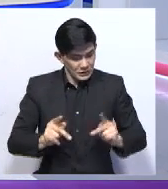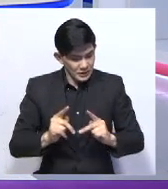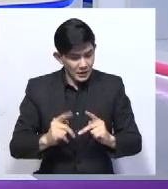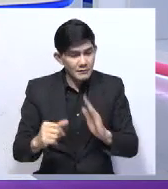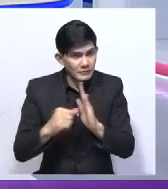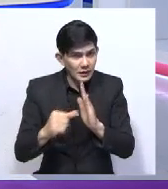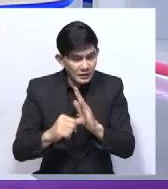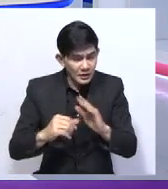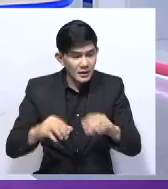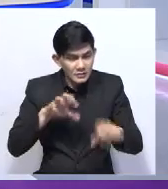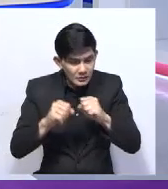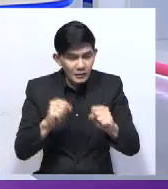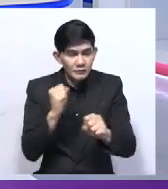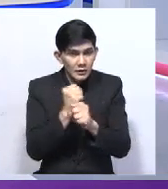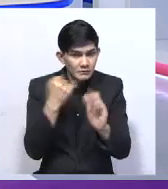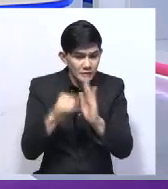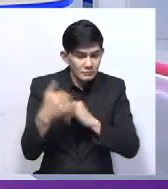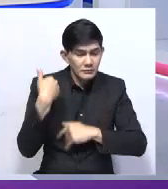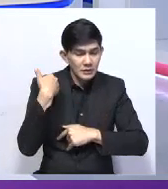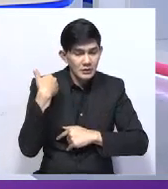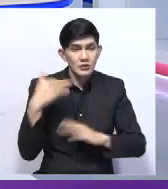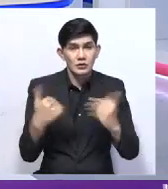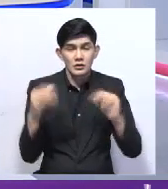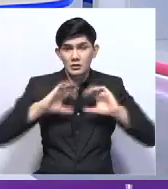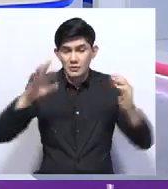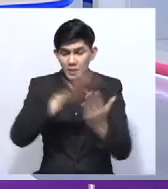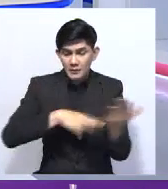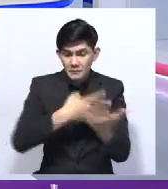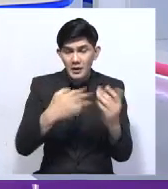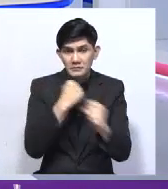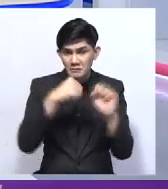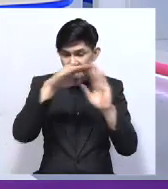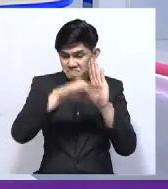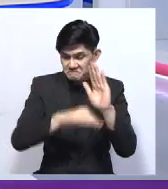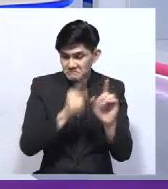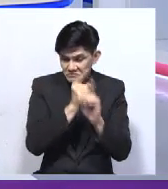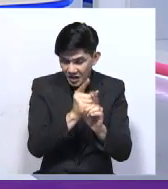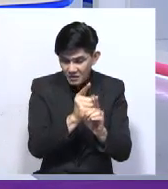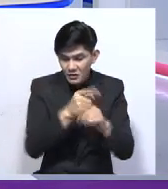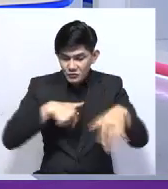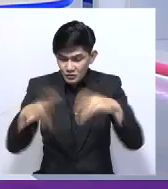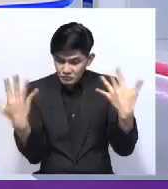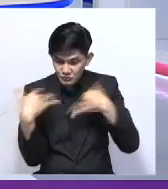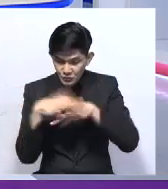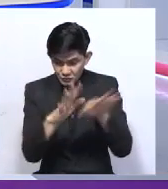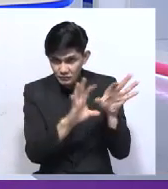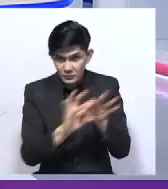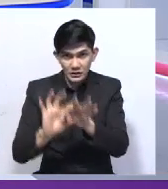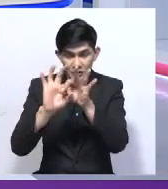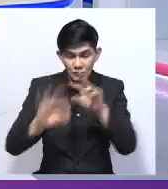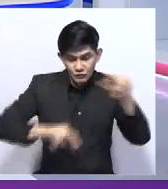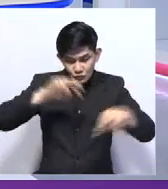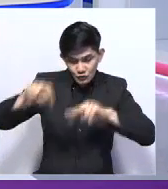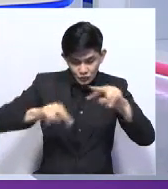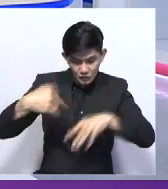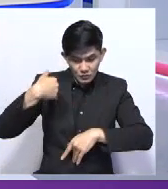การเดินหน้าปราบปรามการทุจริตโดยรัฐบาลได้วางมาตรการแก้ไขอย่างเป็นระบบเน้นการมีส่วนร่วมของประชาชนเข้ามาร่วมตรว